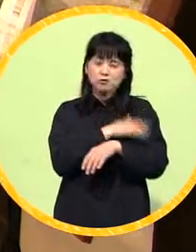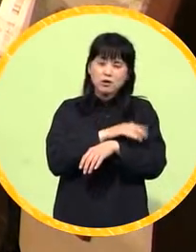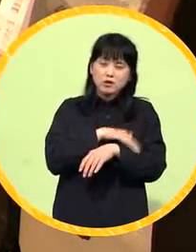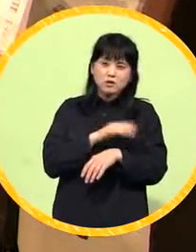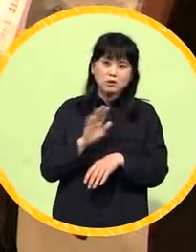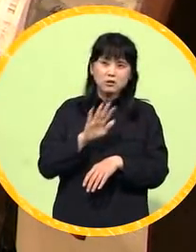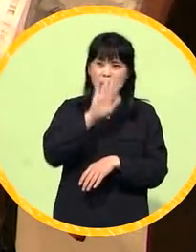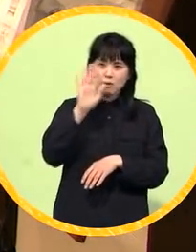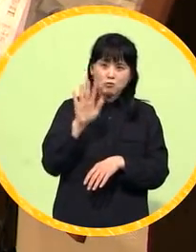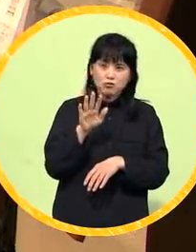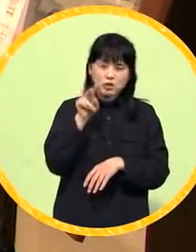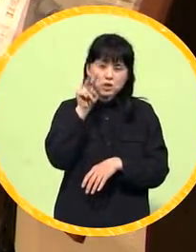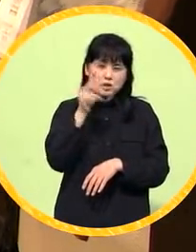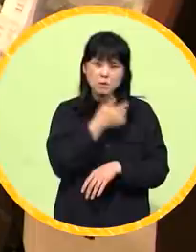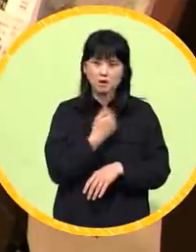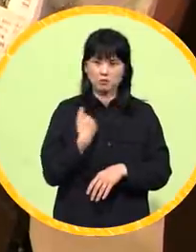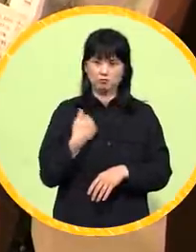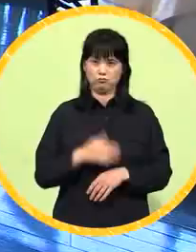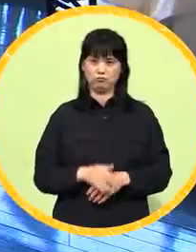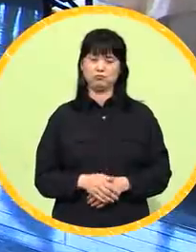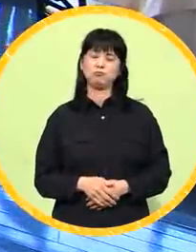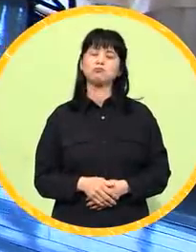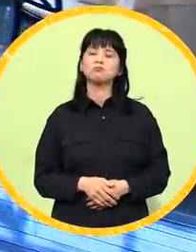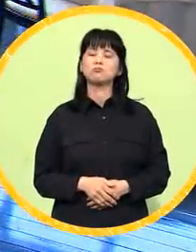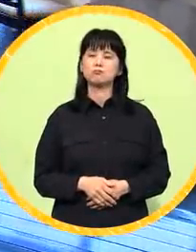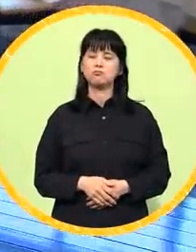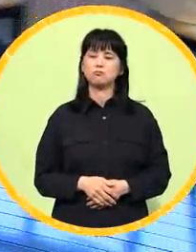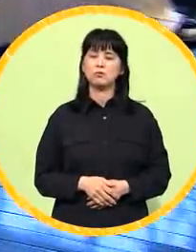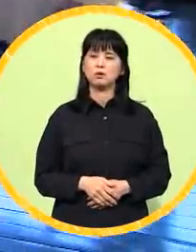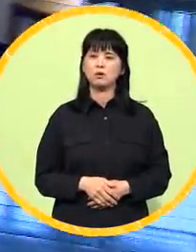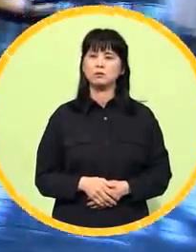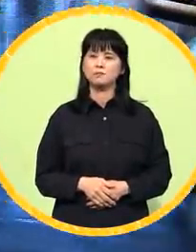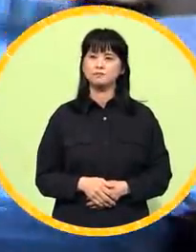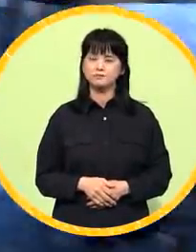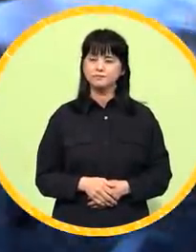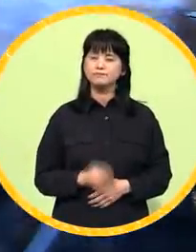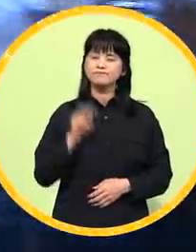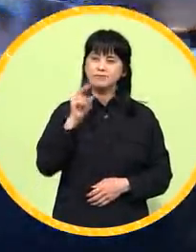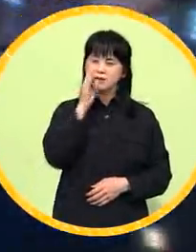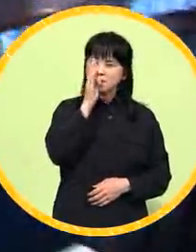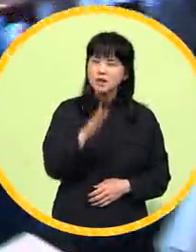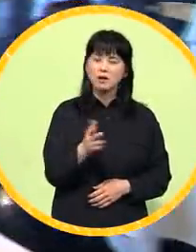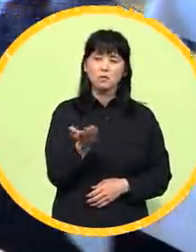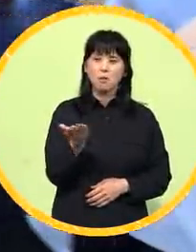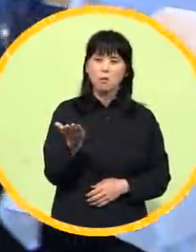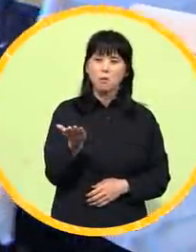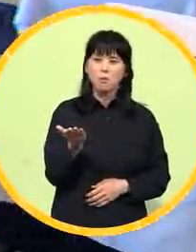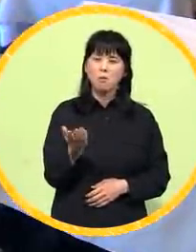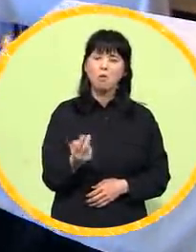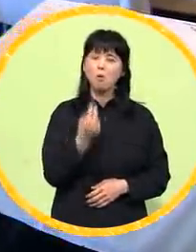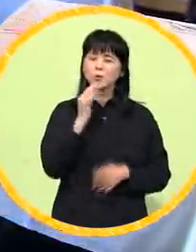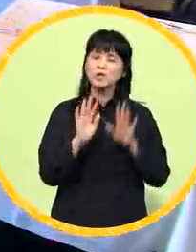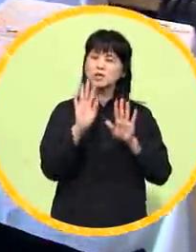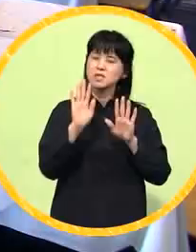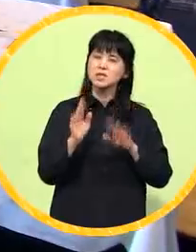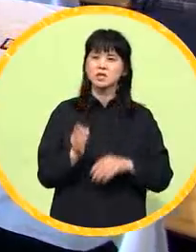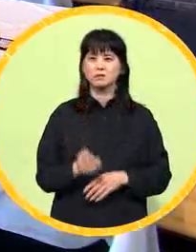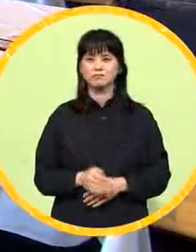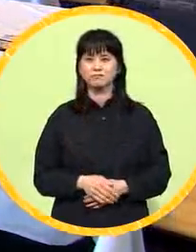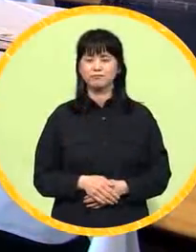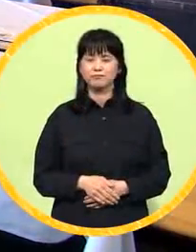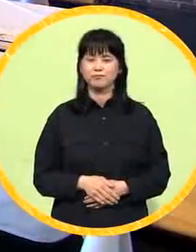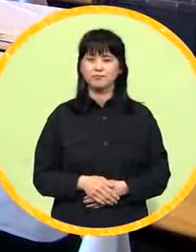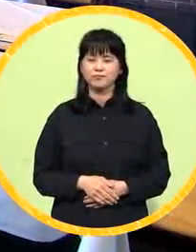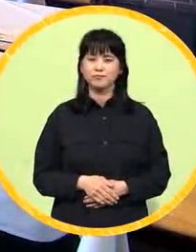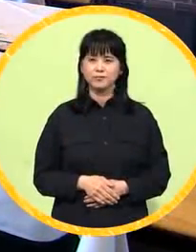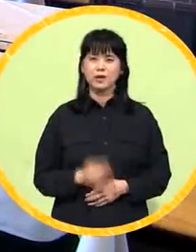がもうすでに見えてきてます見て下さいどうですかこのいいいいトム感